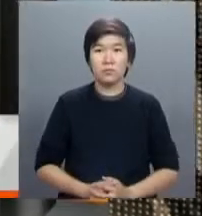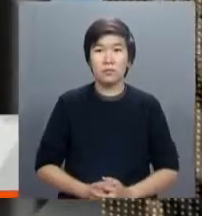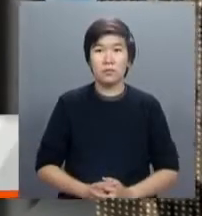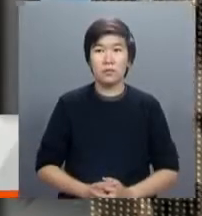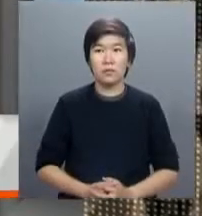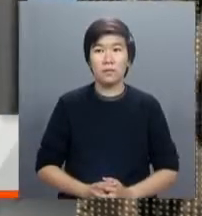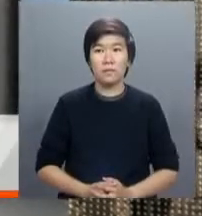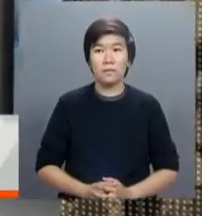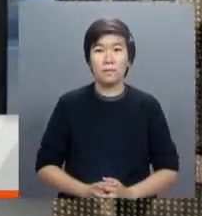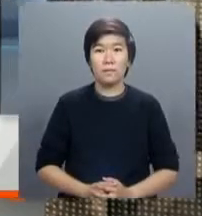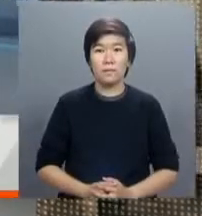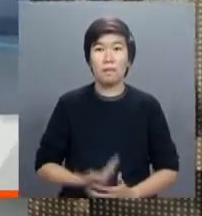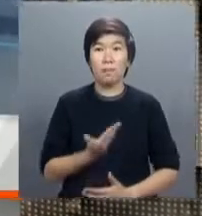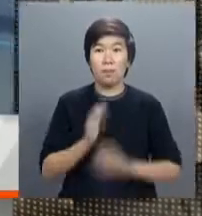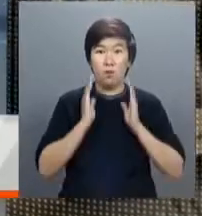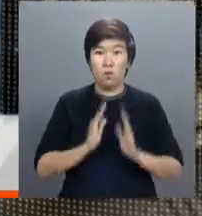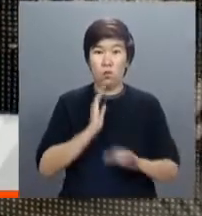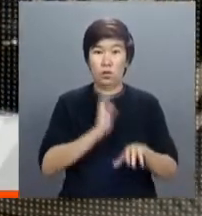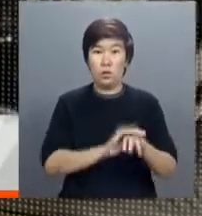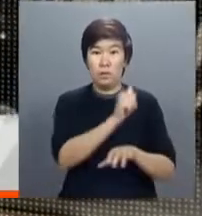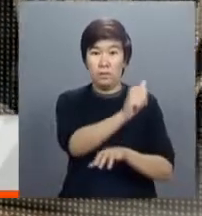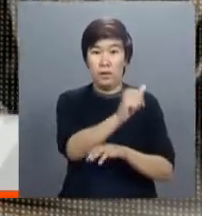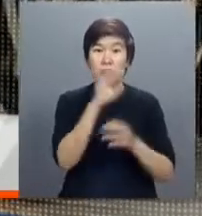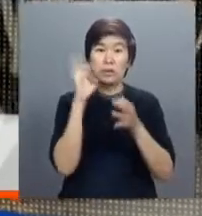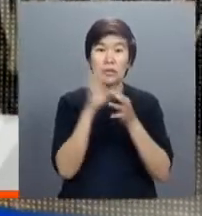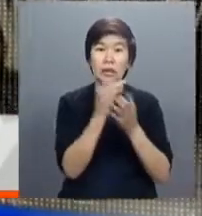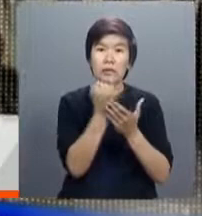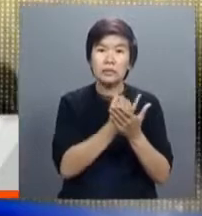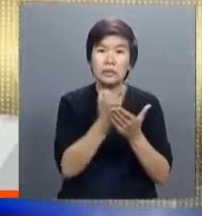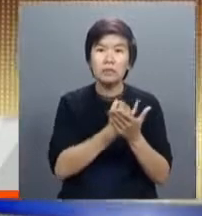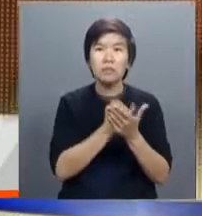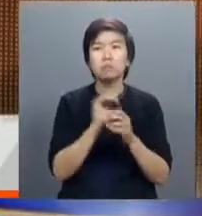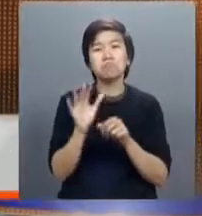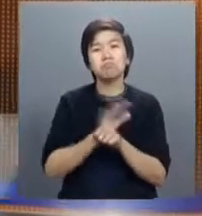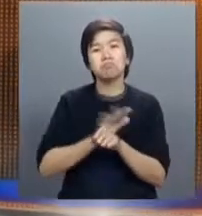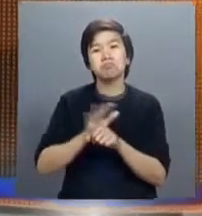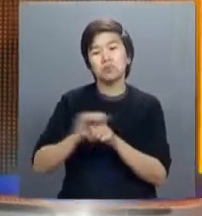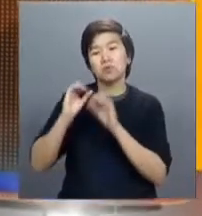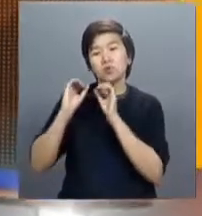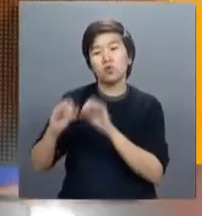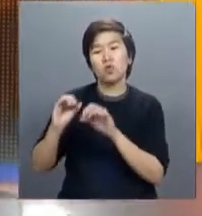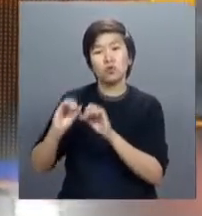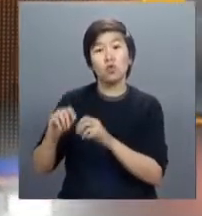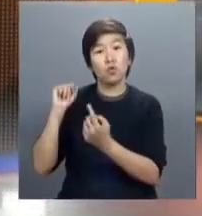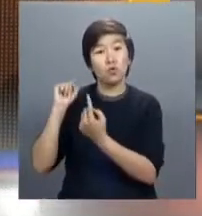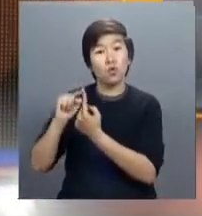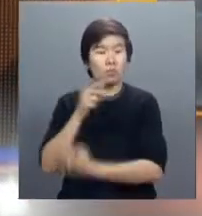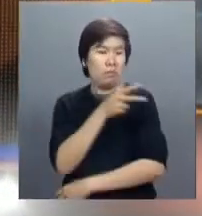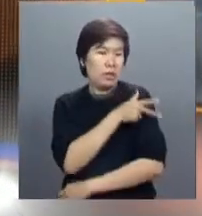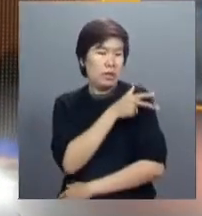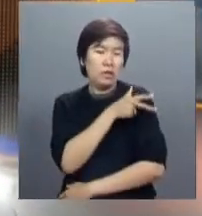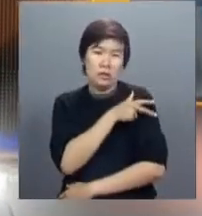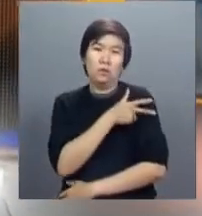คุณผู้ชมคะเมื่อปริมาณนักวิชาการด้านศิลปะในบ้านเรานั้นยังไม่เอื้อต่อการเรียนการสอนระดับสูงนะคะโดยปริญญาเอกสายตรงด้านศิลปะ